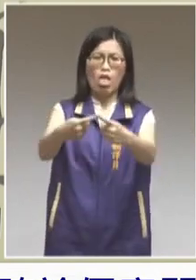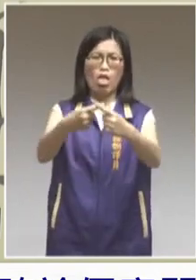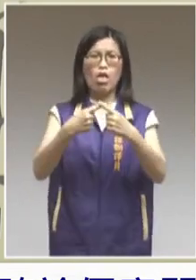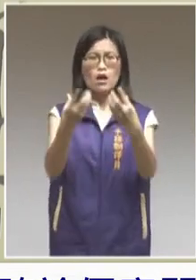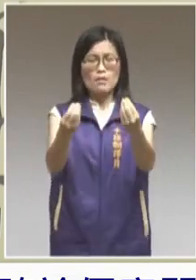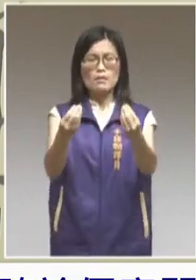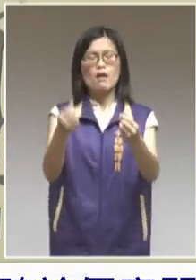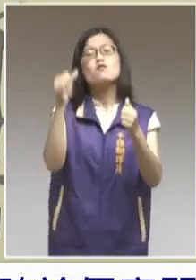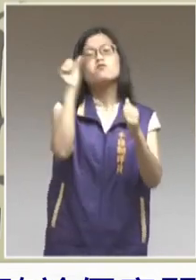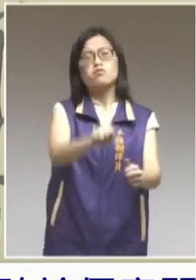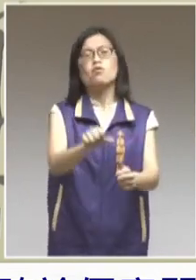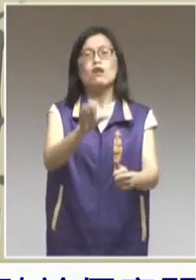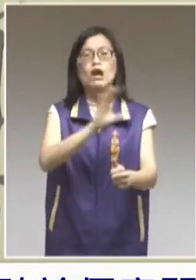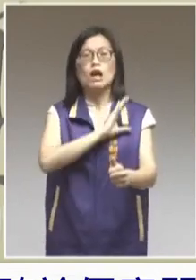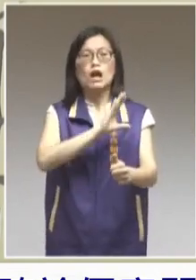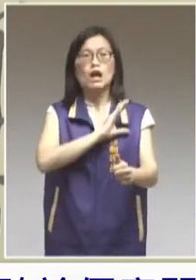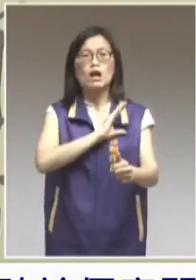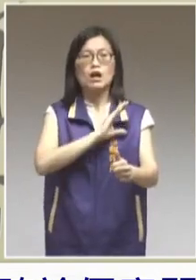分开罚。